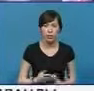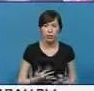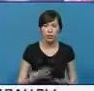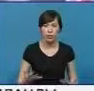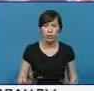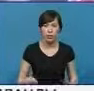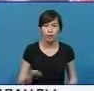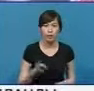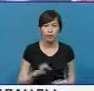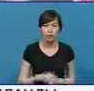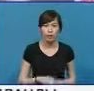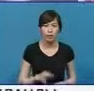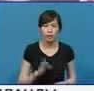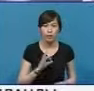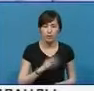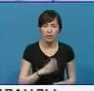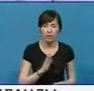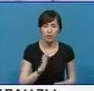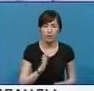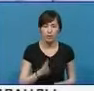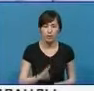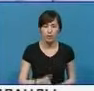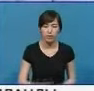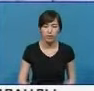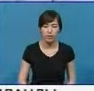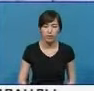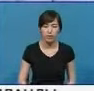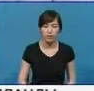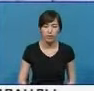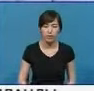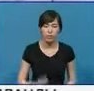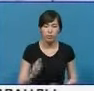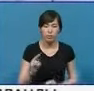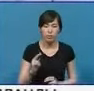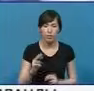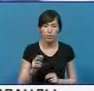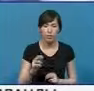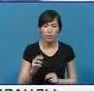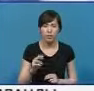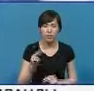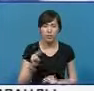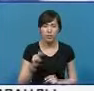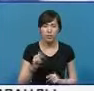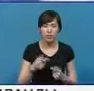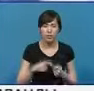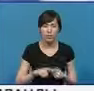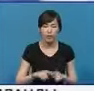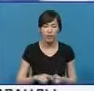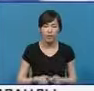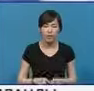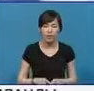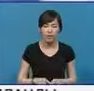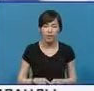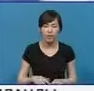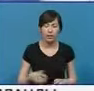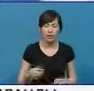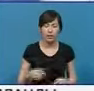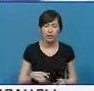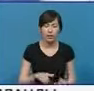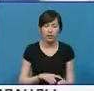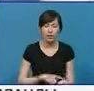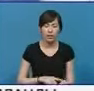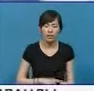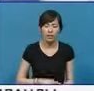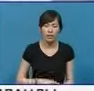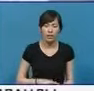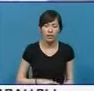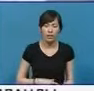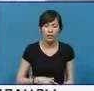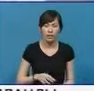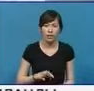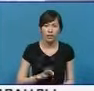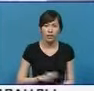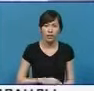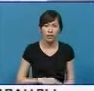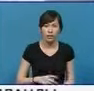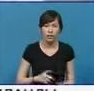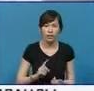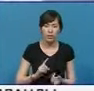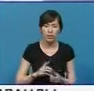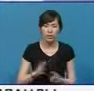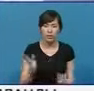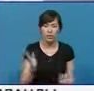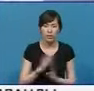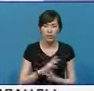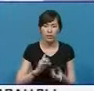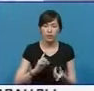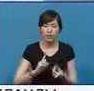болып табылады. Бұл құрылғыларда магниттік өрістің пайдасы сол, қанның құрамында оттек алмасу процесін жақсартып, дертіңізді